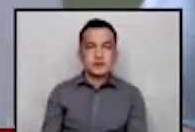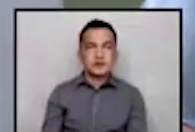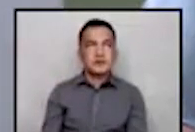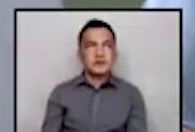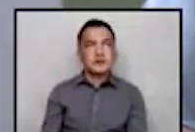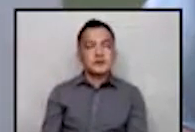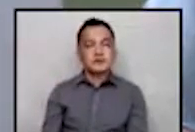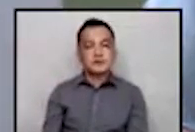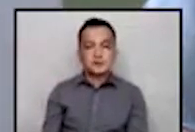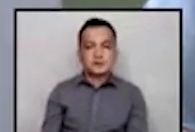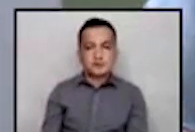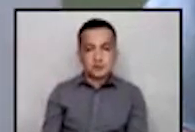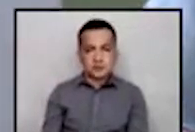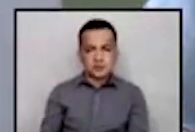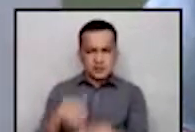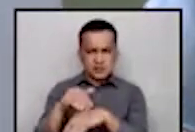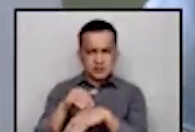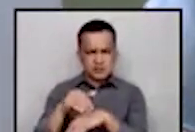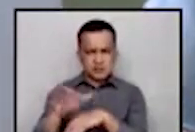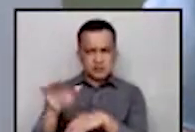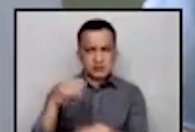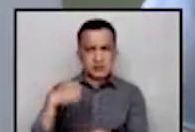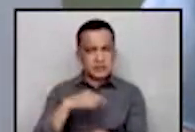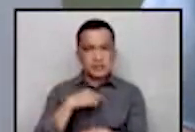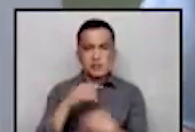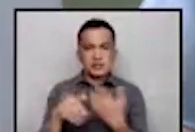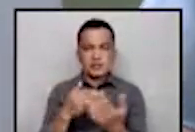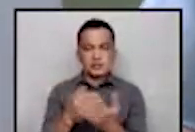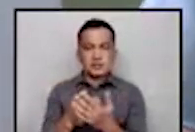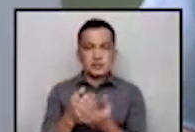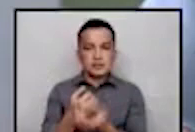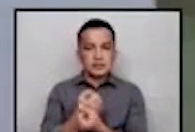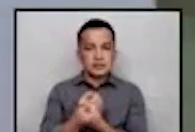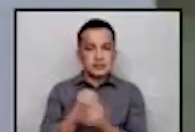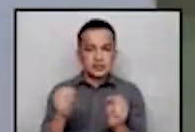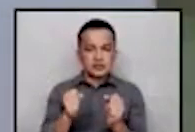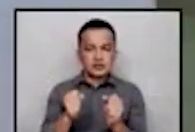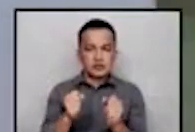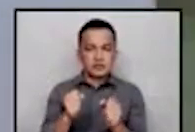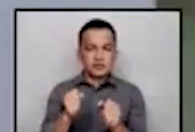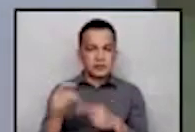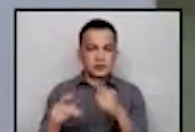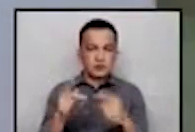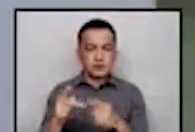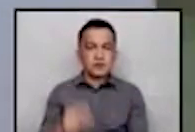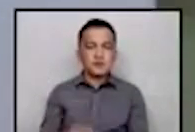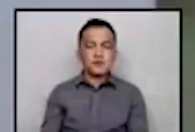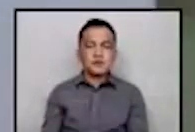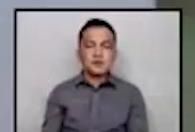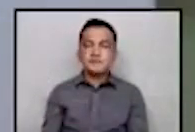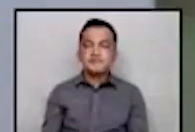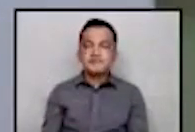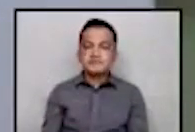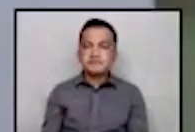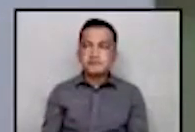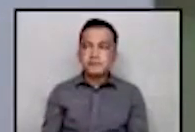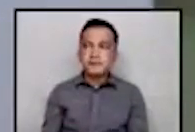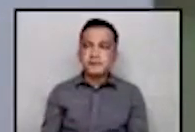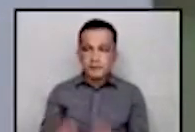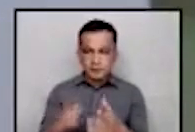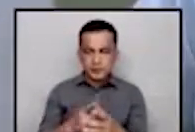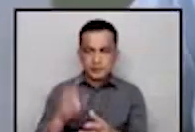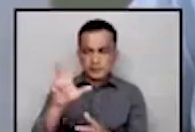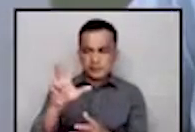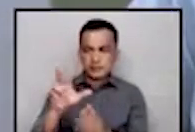i-send off na po natin na yung lahat na security forces natin. Initially may 3,000 na Manila Police District